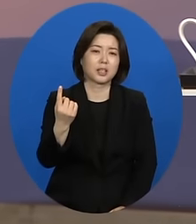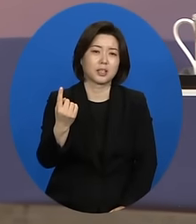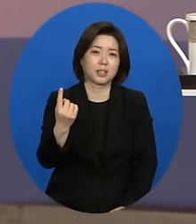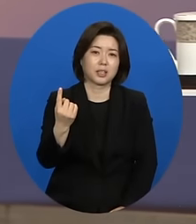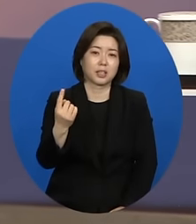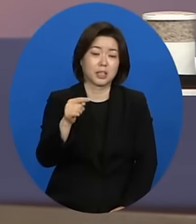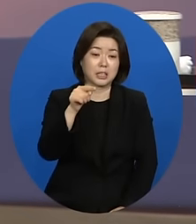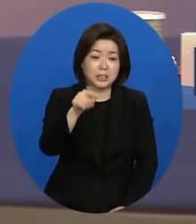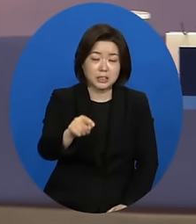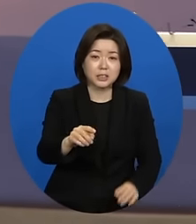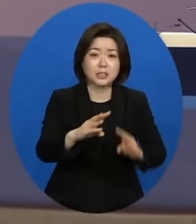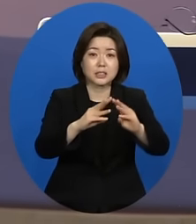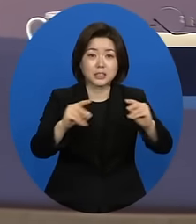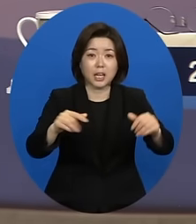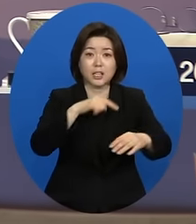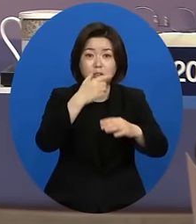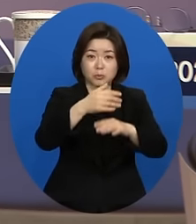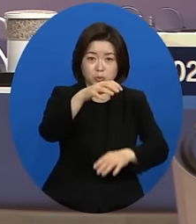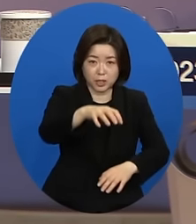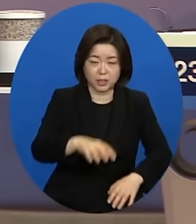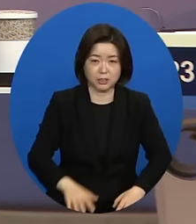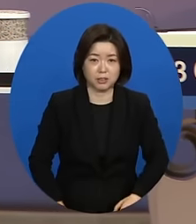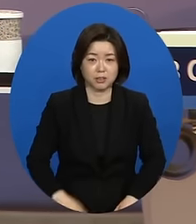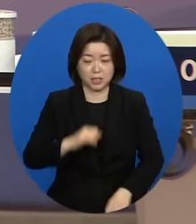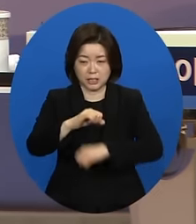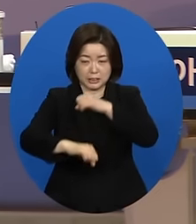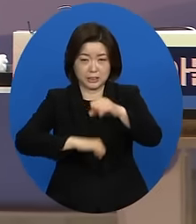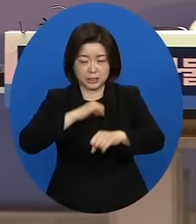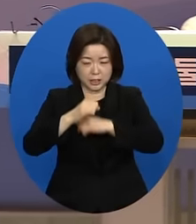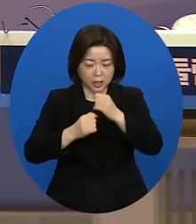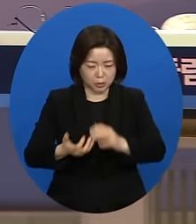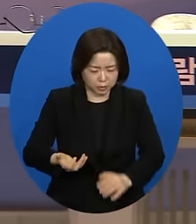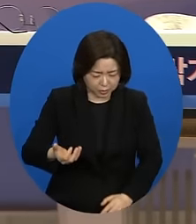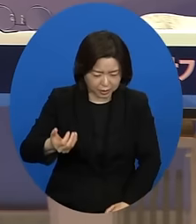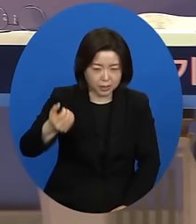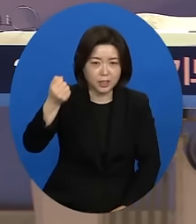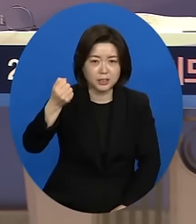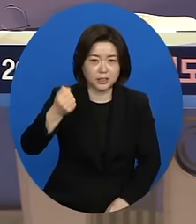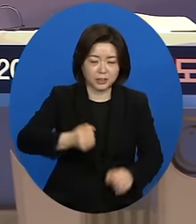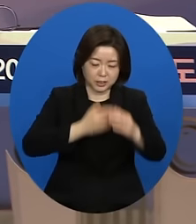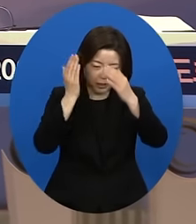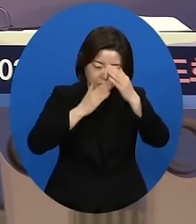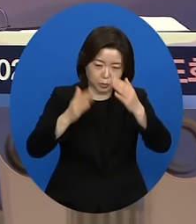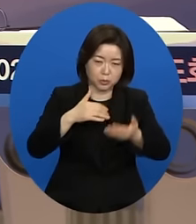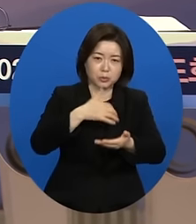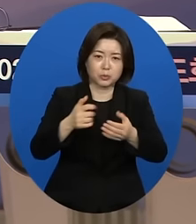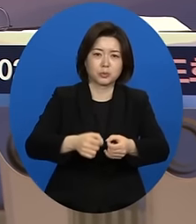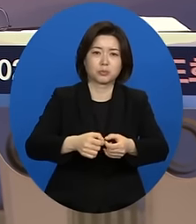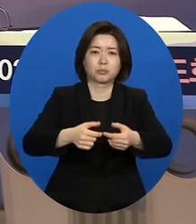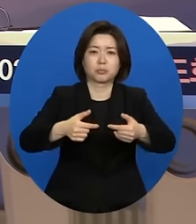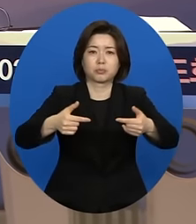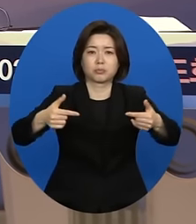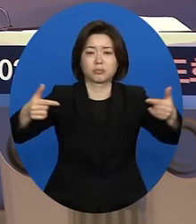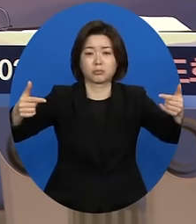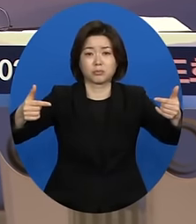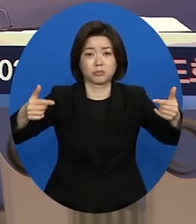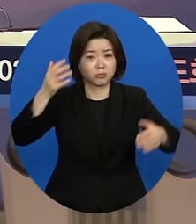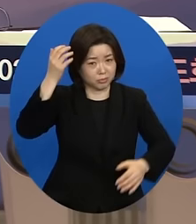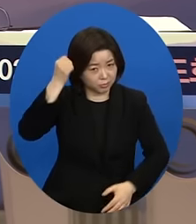그 땅에서 자유를 누려가는 성도들이 있음을 아셔야